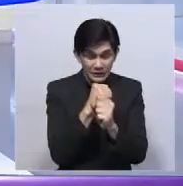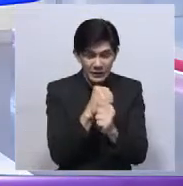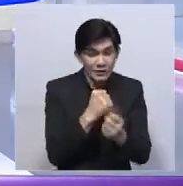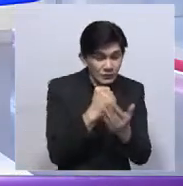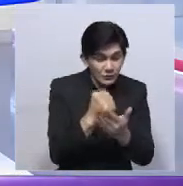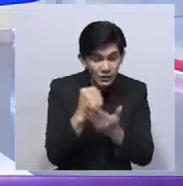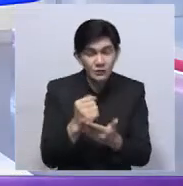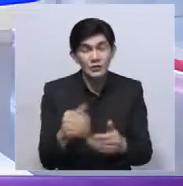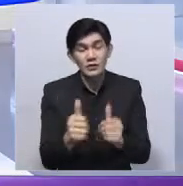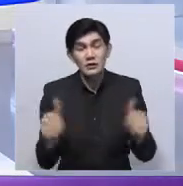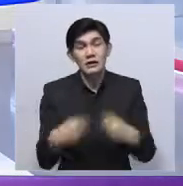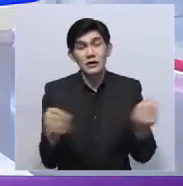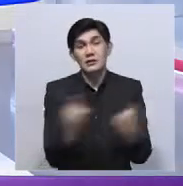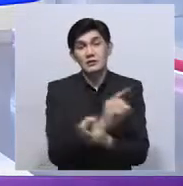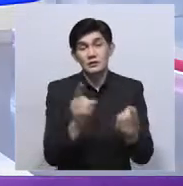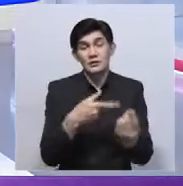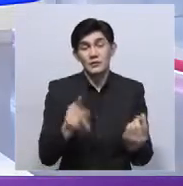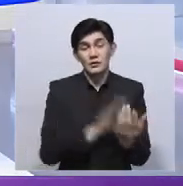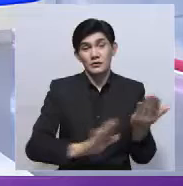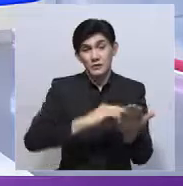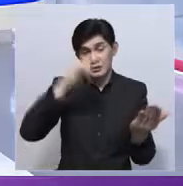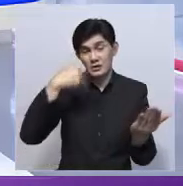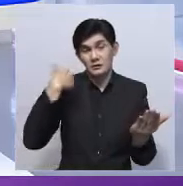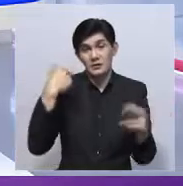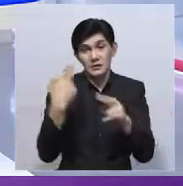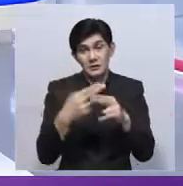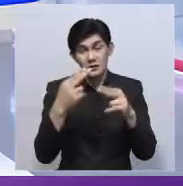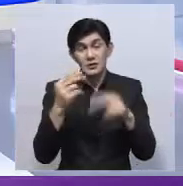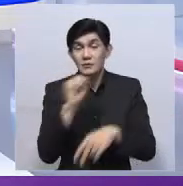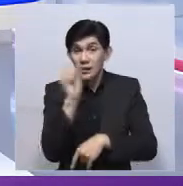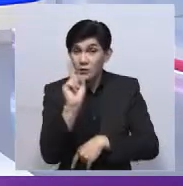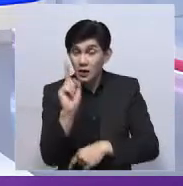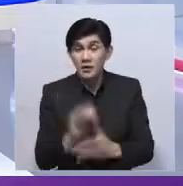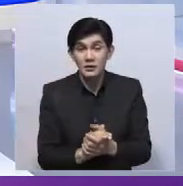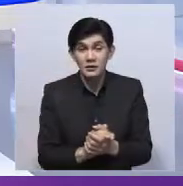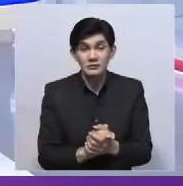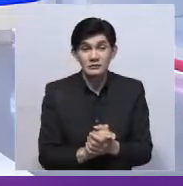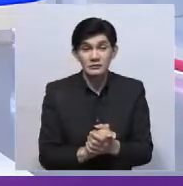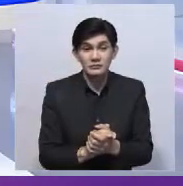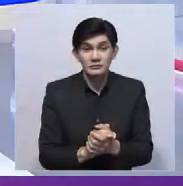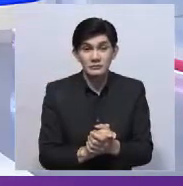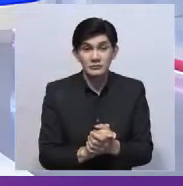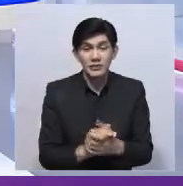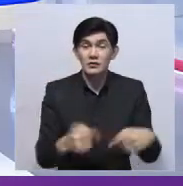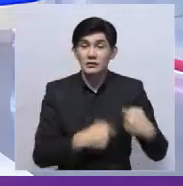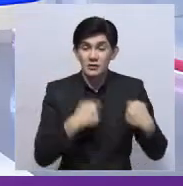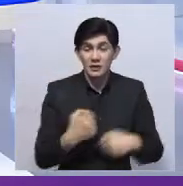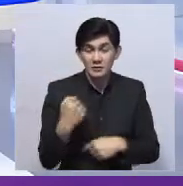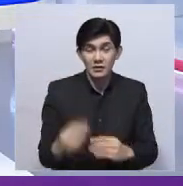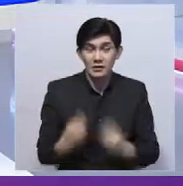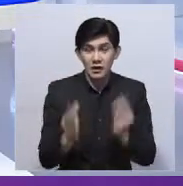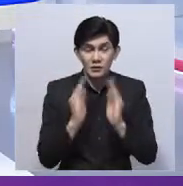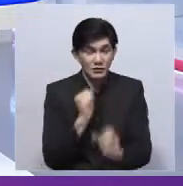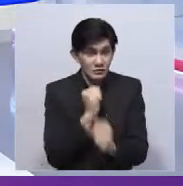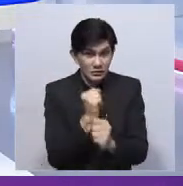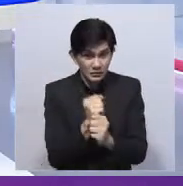เสียสละทำความดีเพื่อสังคมแล้วก็ประโยชน์ของบ้านเมือง ชื่อของเพลงครั้งนี้ค่ะเรียกว่าบอกได้เลยว่าเป็นกำลังใจให้กับคน